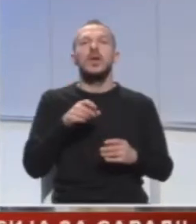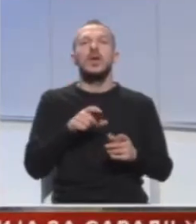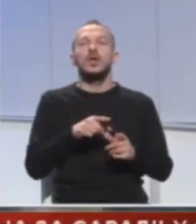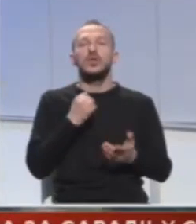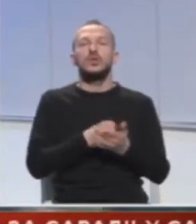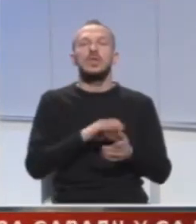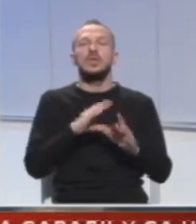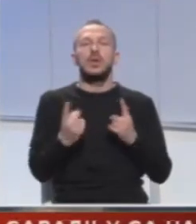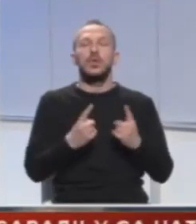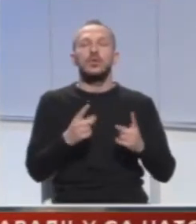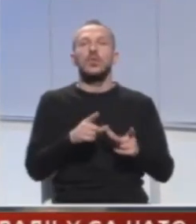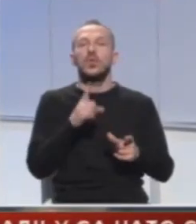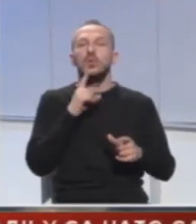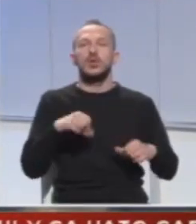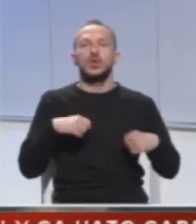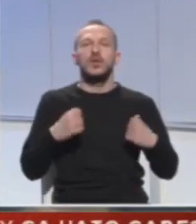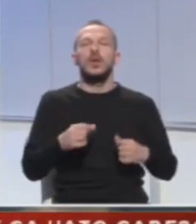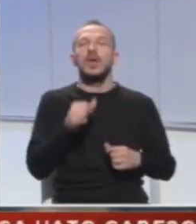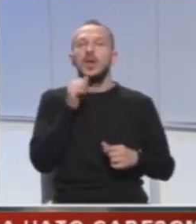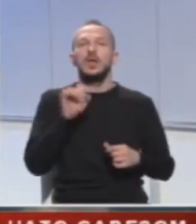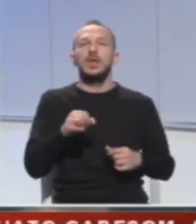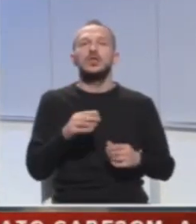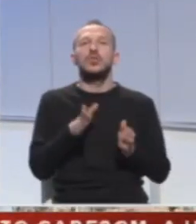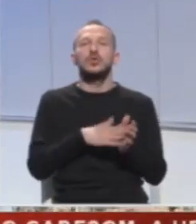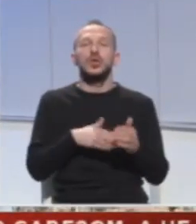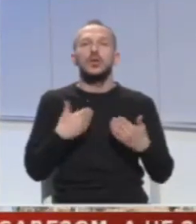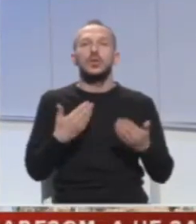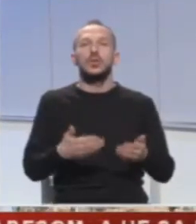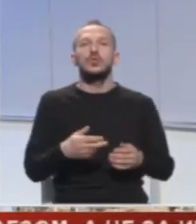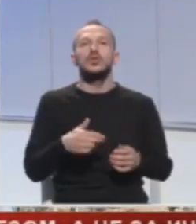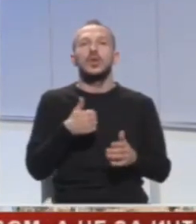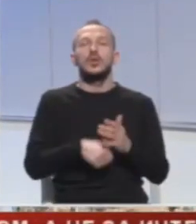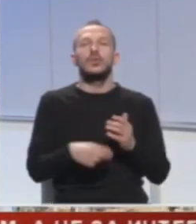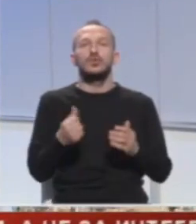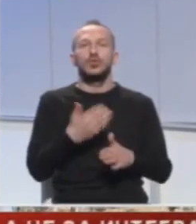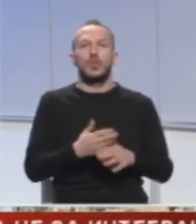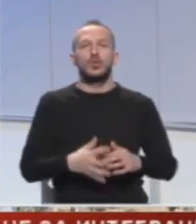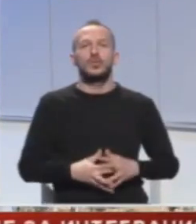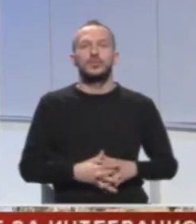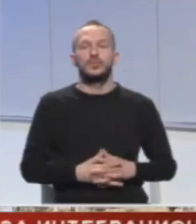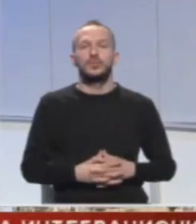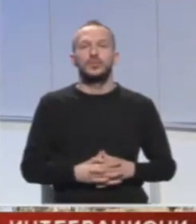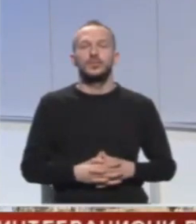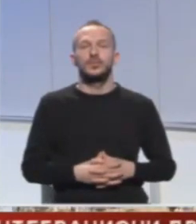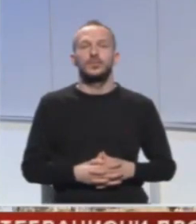da utvrde sve uslove u kojima živi i da će mu za početak uručiti jednokratnu pomoć.